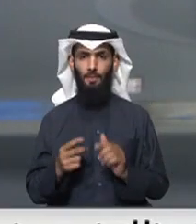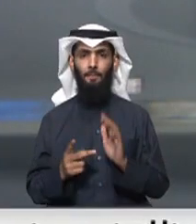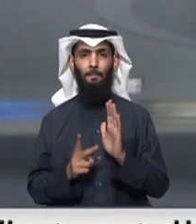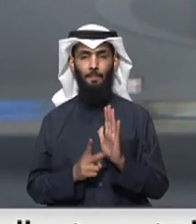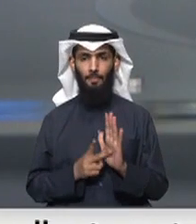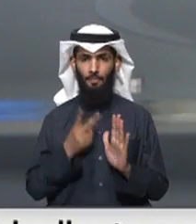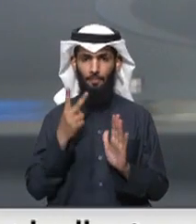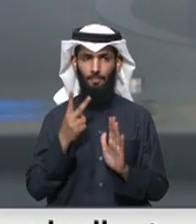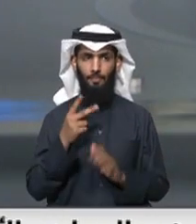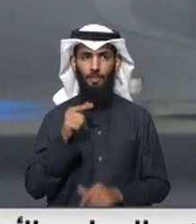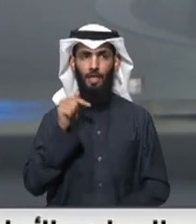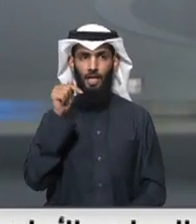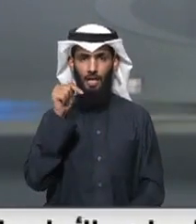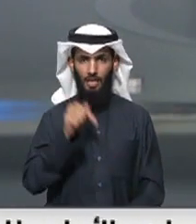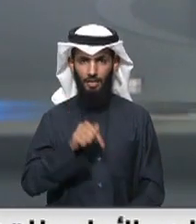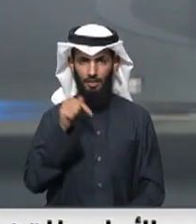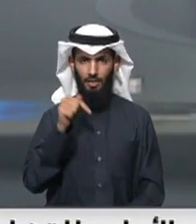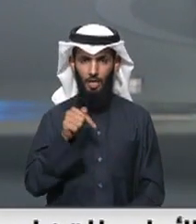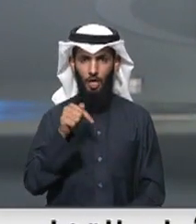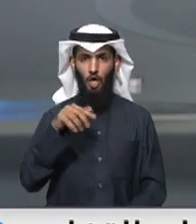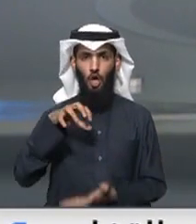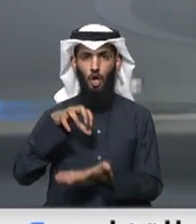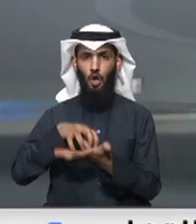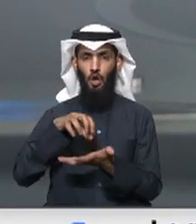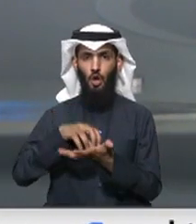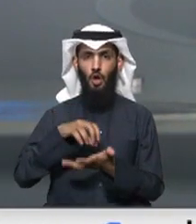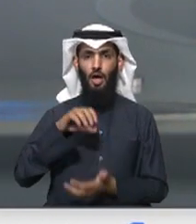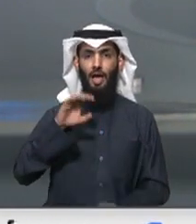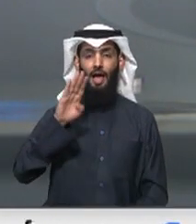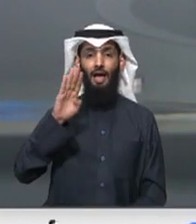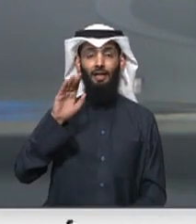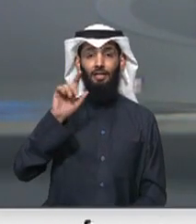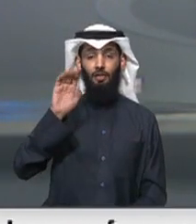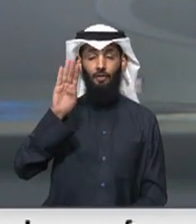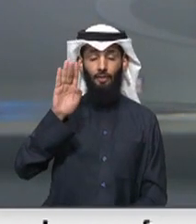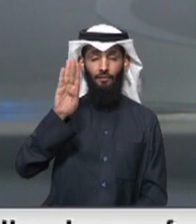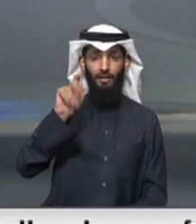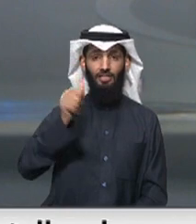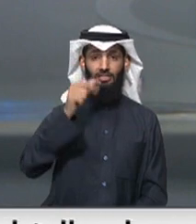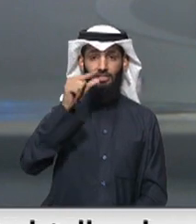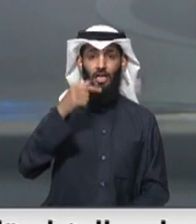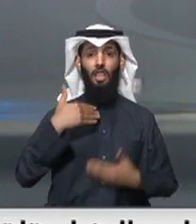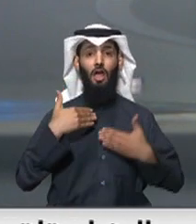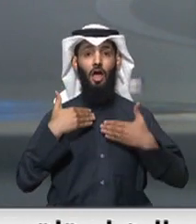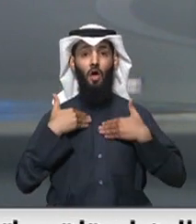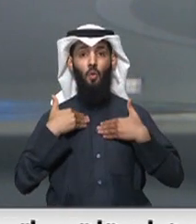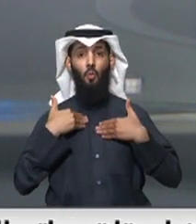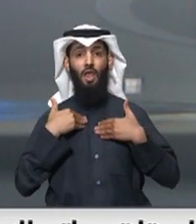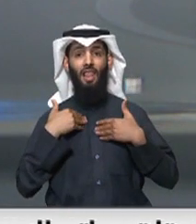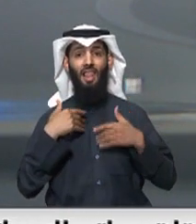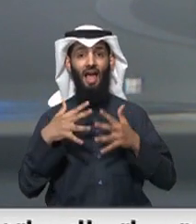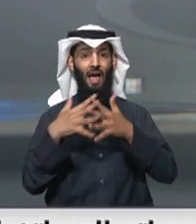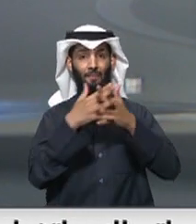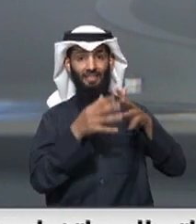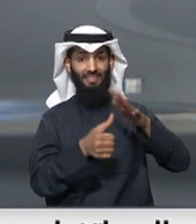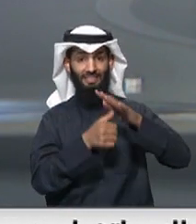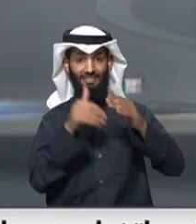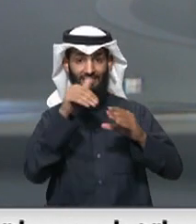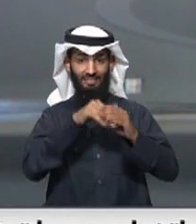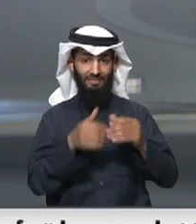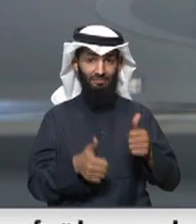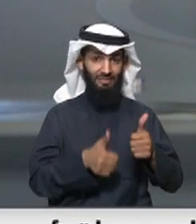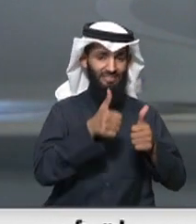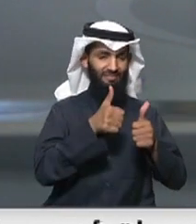اعلن مرشح الحزب الجمهوري حاكم فلوريدا رون ديسانتس انسحابه من السباق الرئاسي الامريكي معلنا تاييده